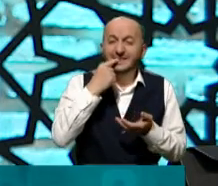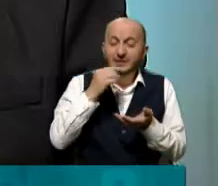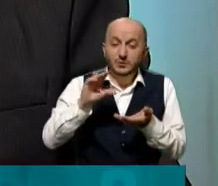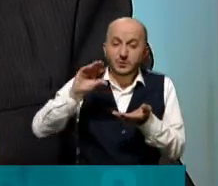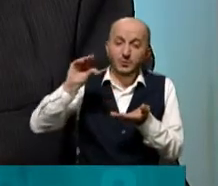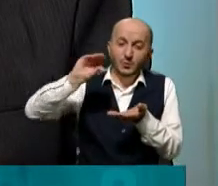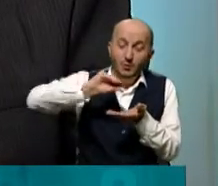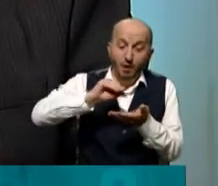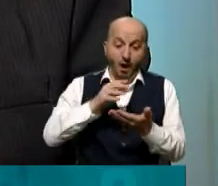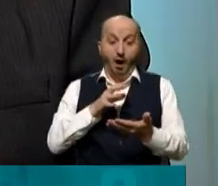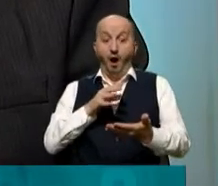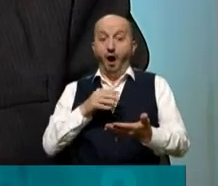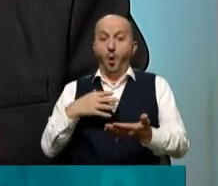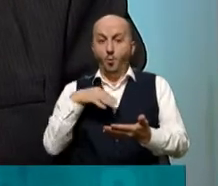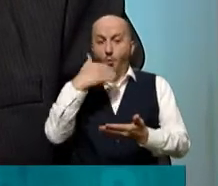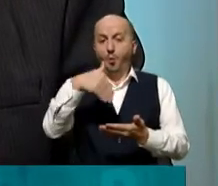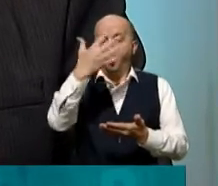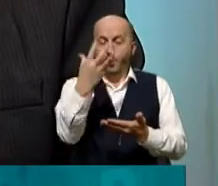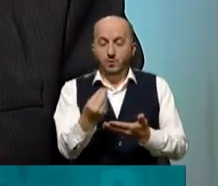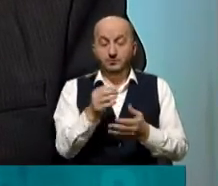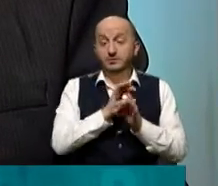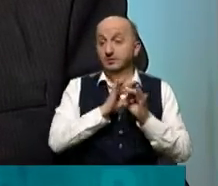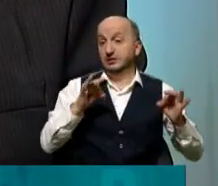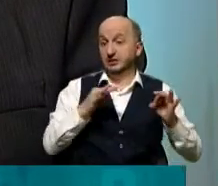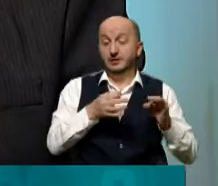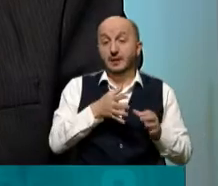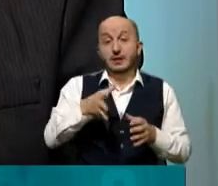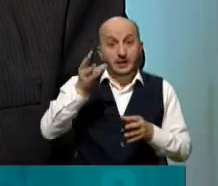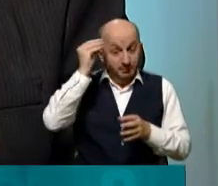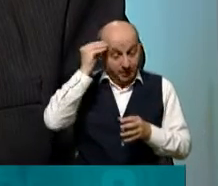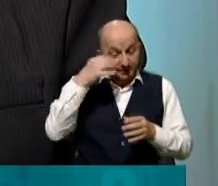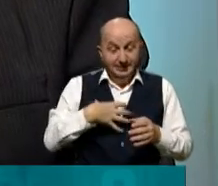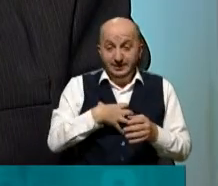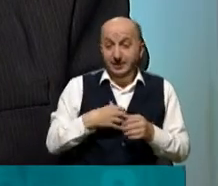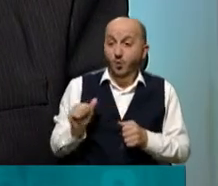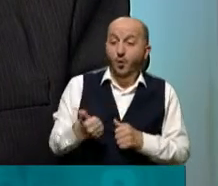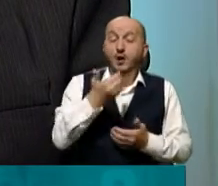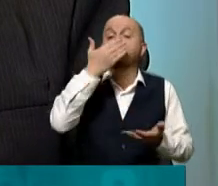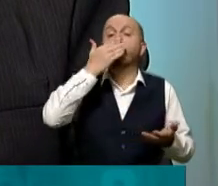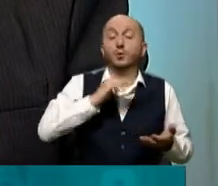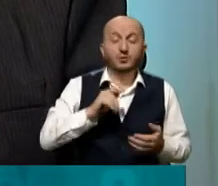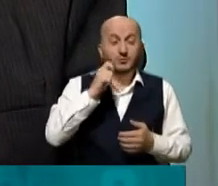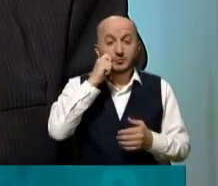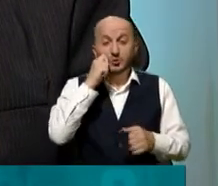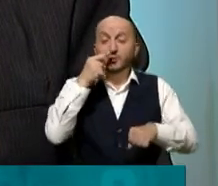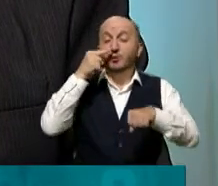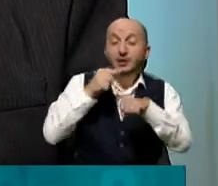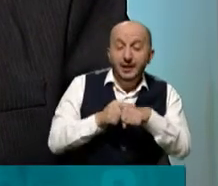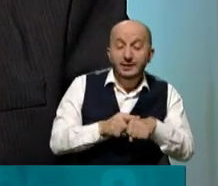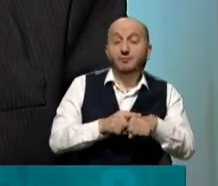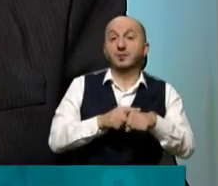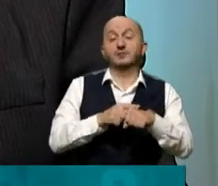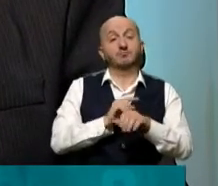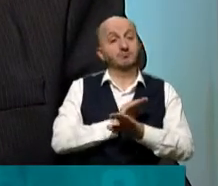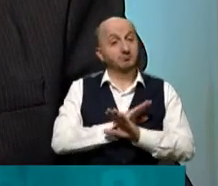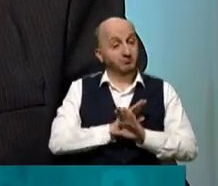şunlar olacak, bunların hiç ilmi ve dini bir değeri yoktur. Bir Müslümanın bunlara itibar etmesi, bunlara inanması